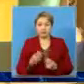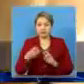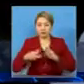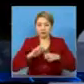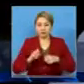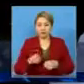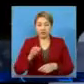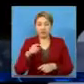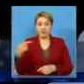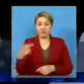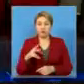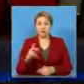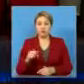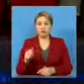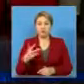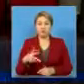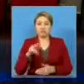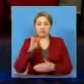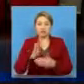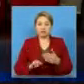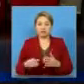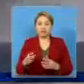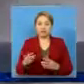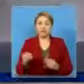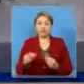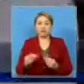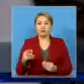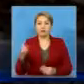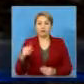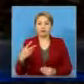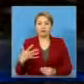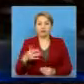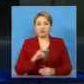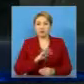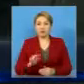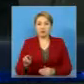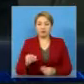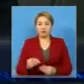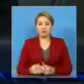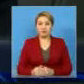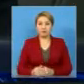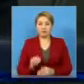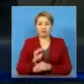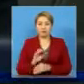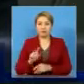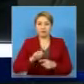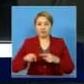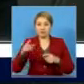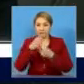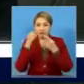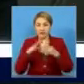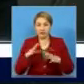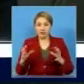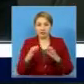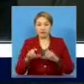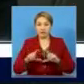нарушения наложено 1133 штрафа на сумму 175 миллионов тенге. По поступившим экстренным извещениям координационного